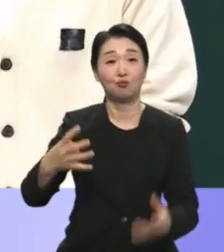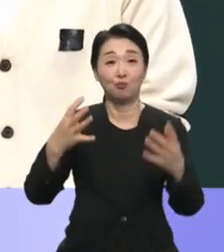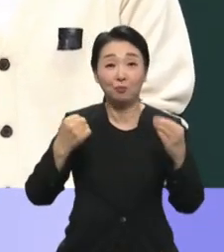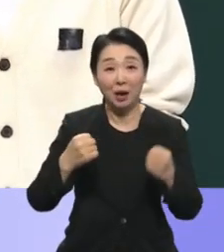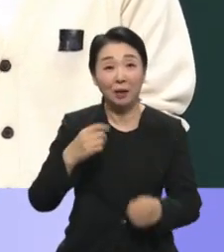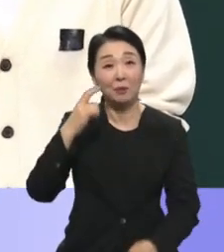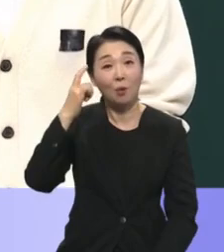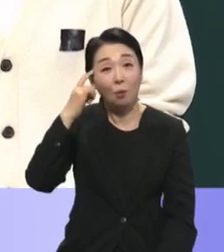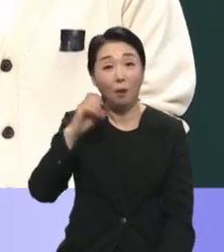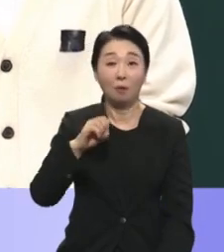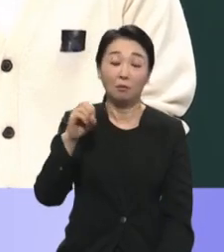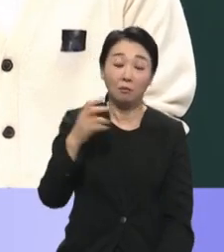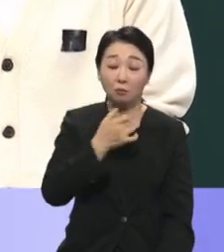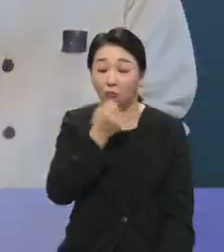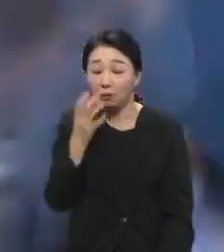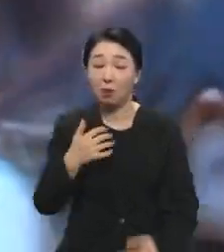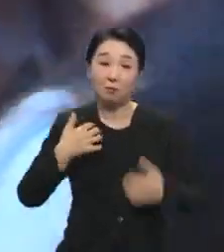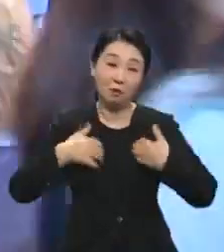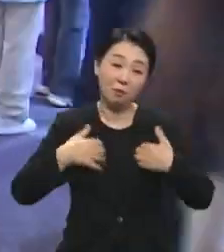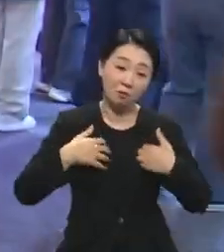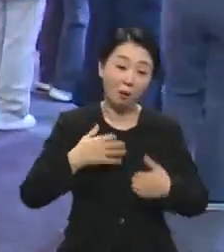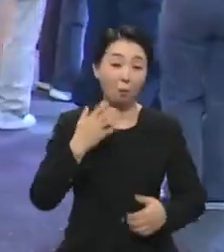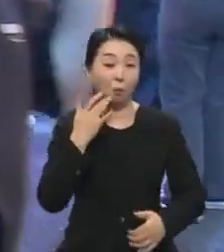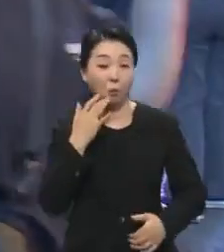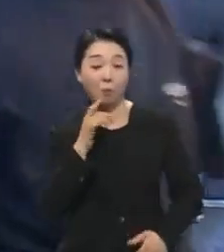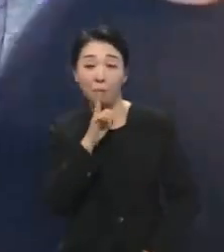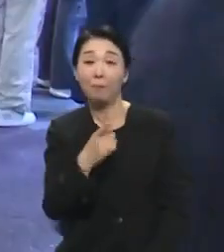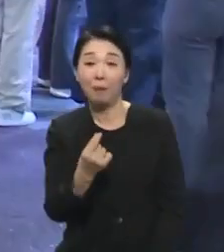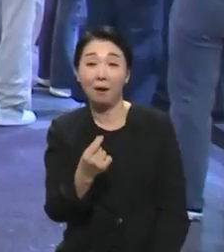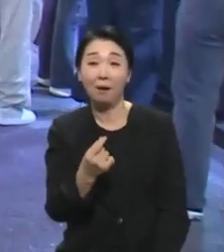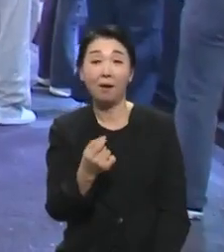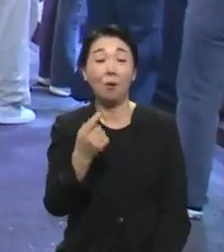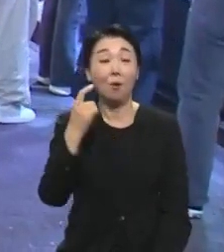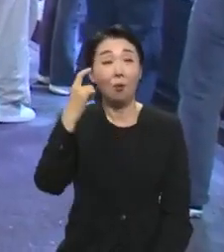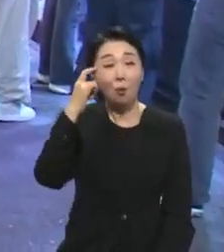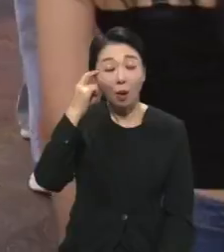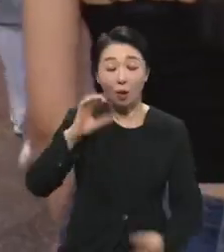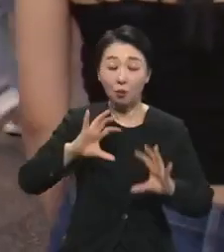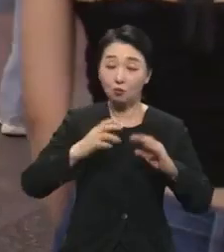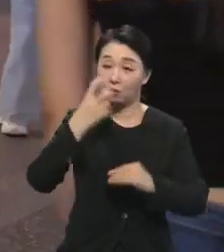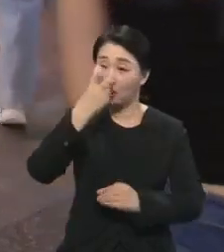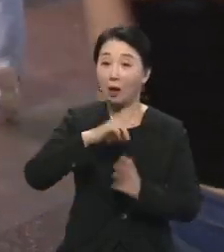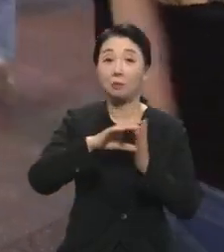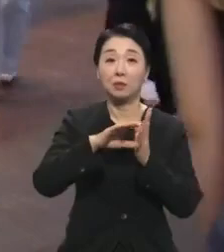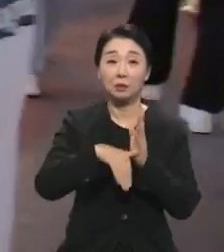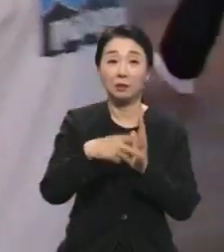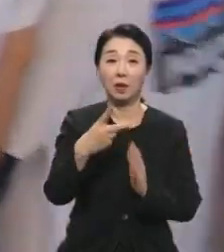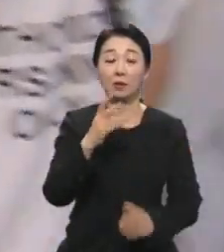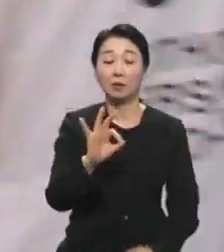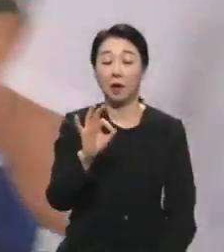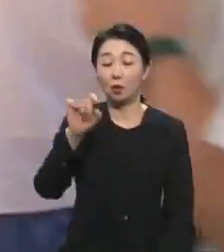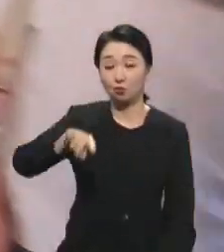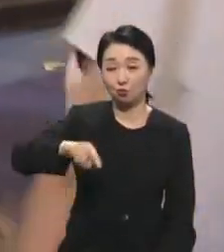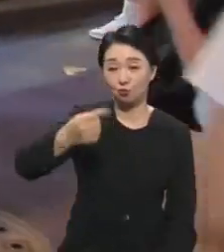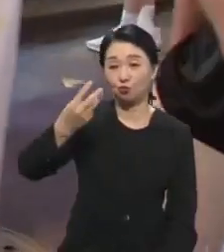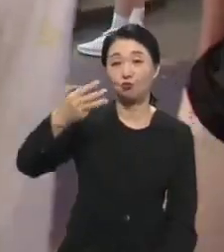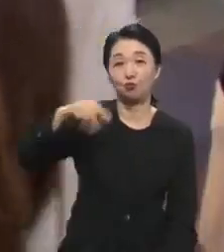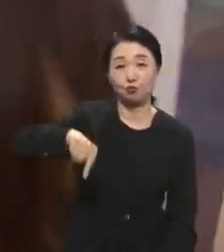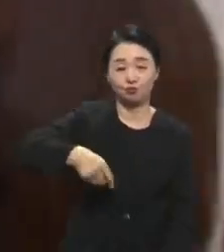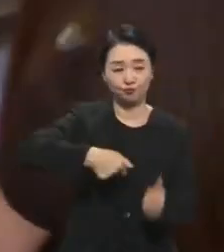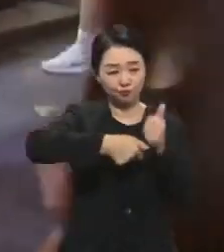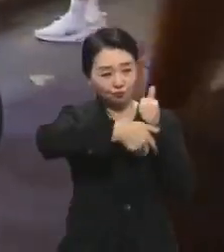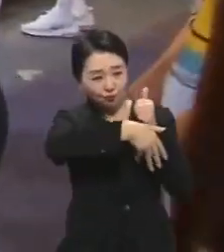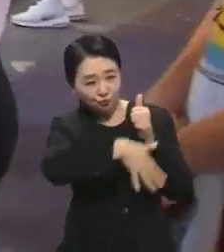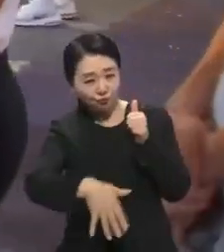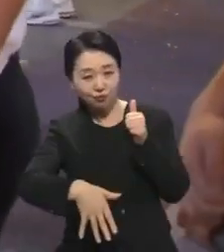뭐 재밌다 그렇죠. 이랬는데 급기야 다음 달 열리는 국정감사에 네. 탕후루 프랜차이즈 대표가